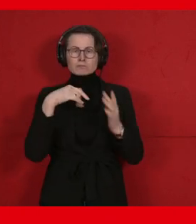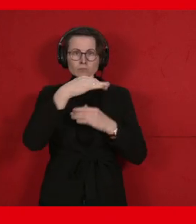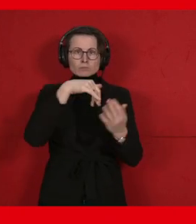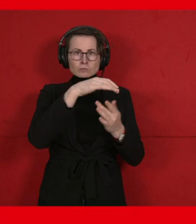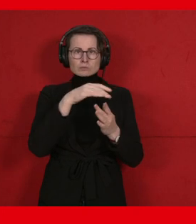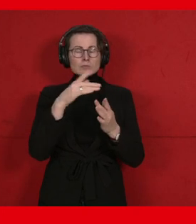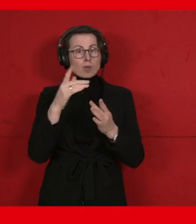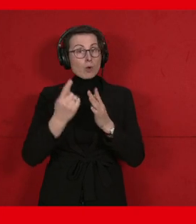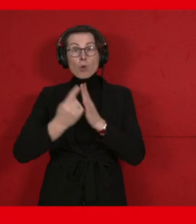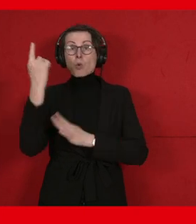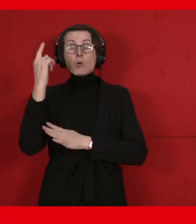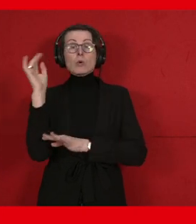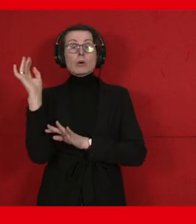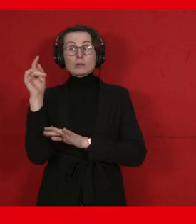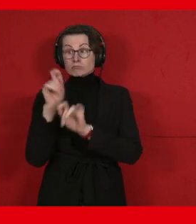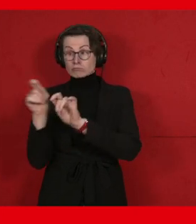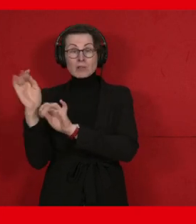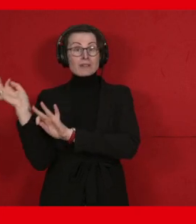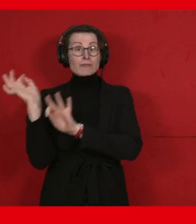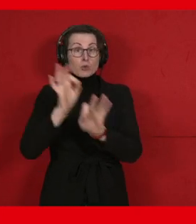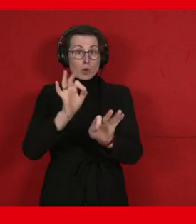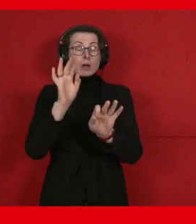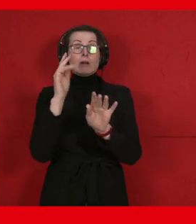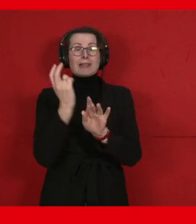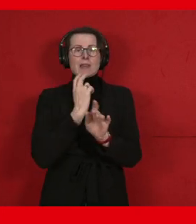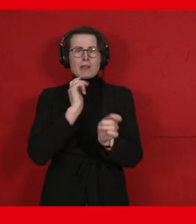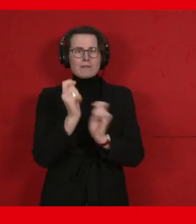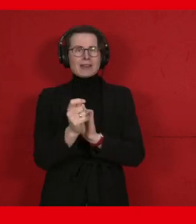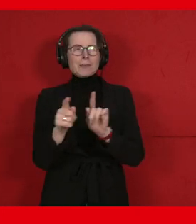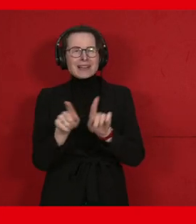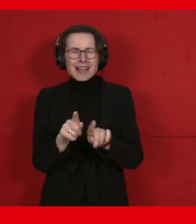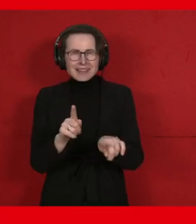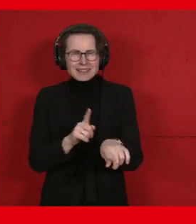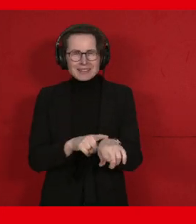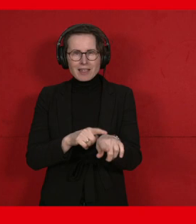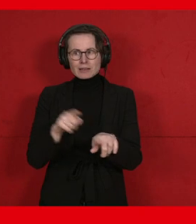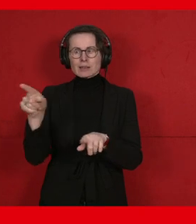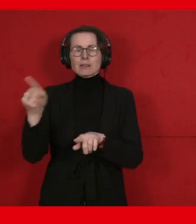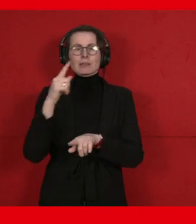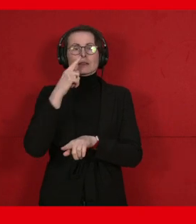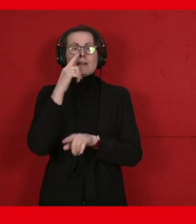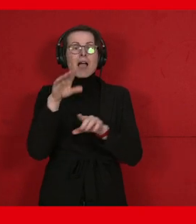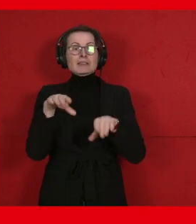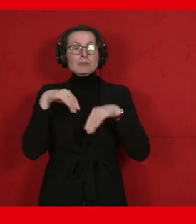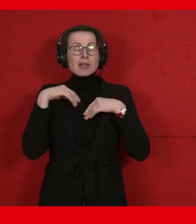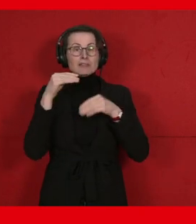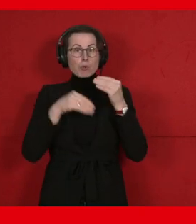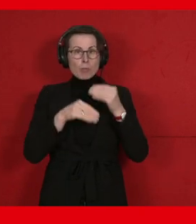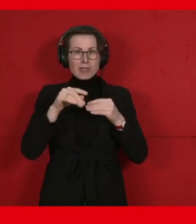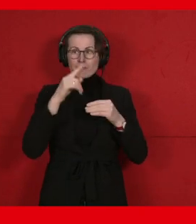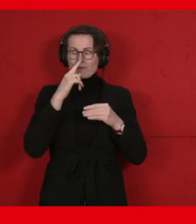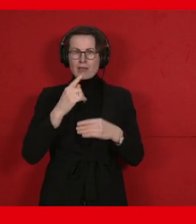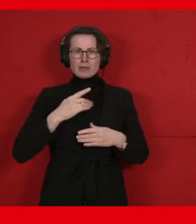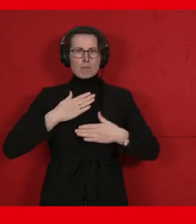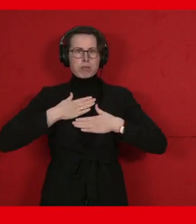unglaublich hohe Zustimmungsrate zur Energiewende und gleichzeitig eine Menge Akzeptanzprobleme im Detail. Das heißt,